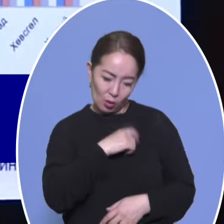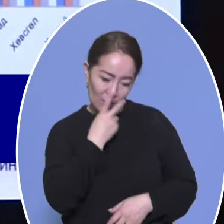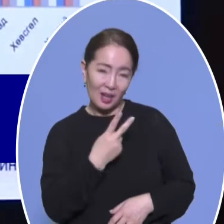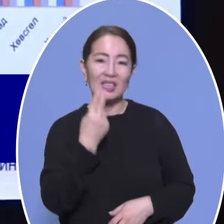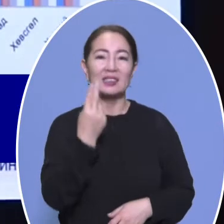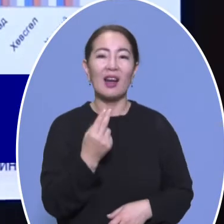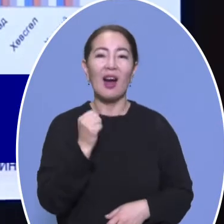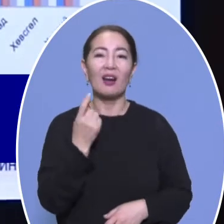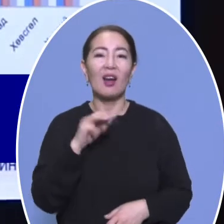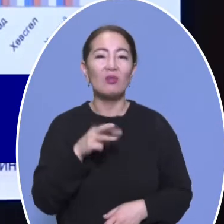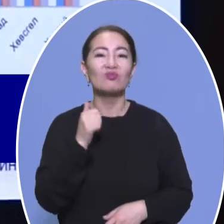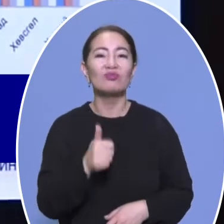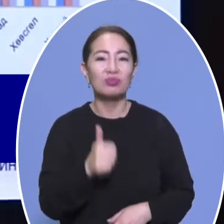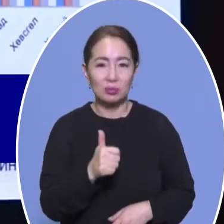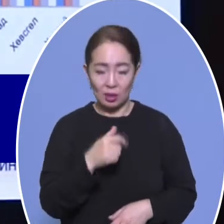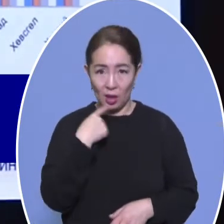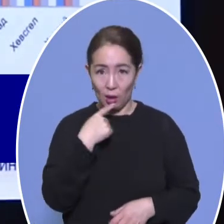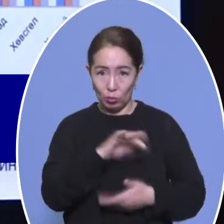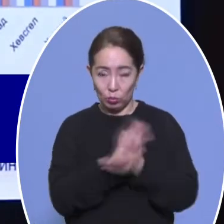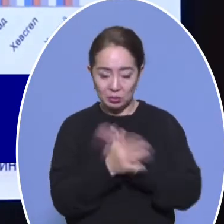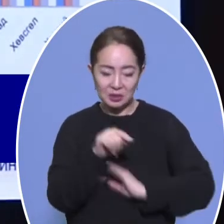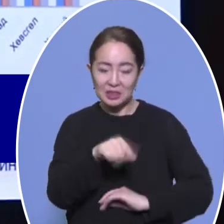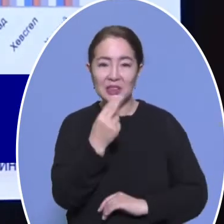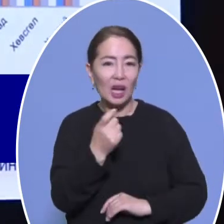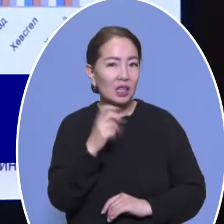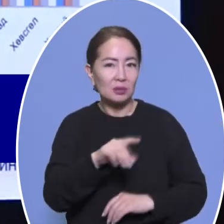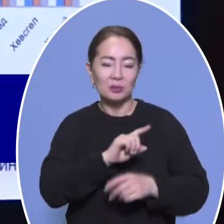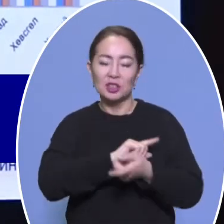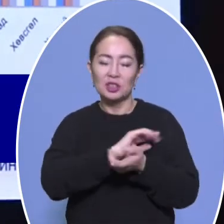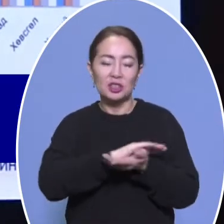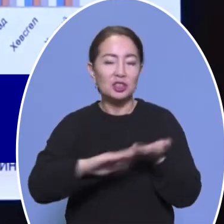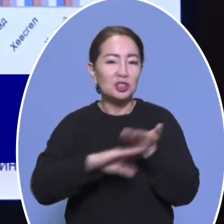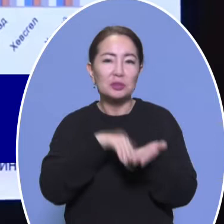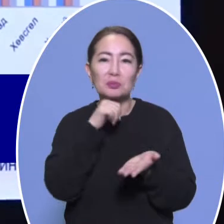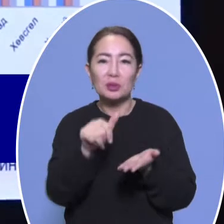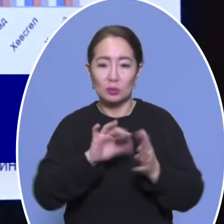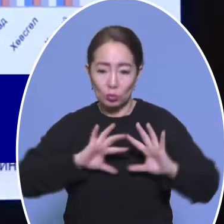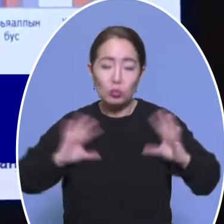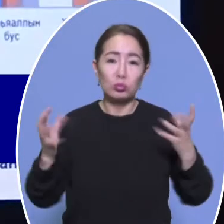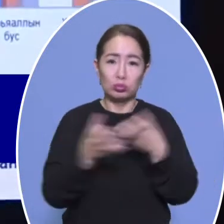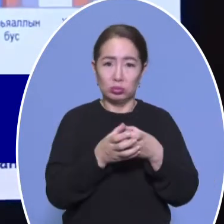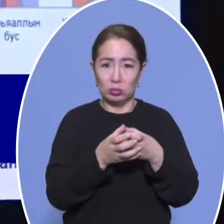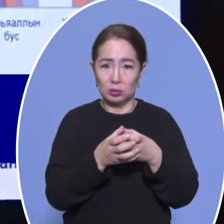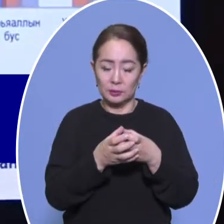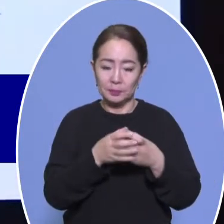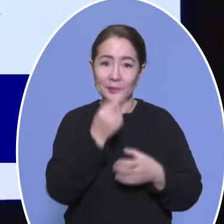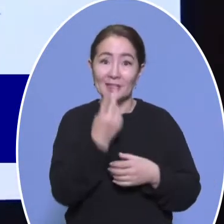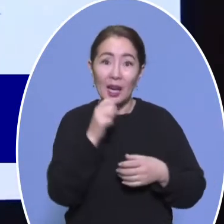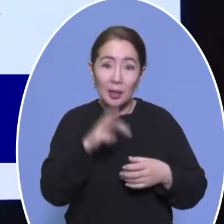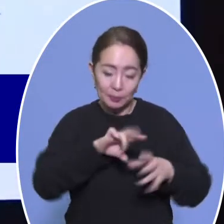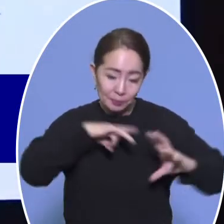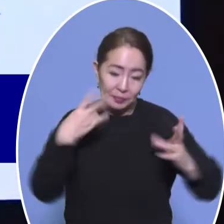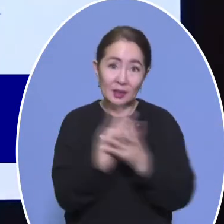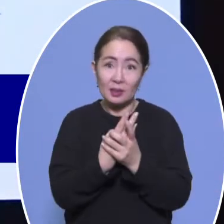гэж өөртөө хэлдэг боловч тэр бол цахим шилжилт биш ээ, тус тустай байгаа чинь. А бүгдөө мэдээлэл